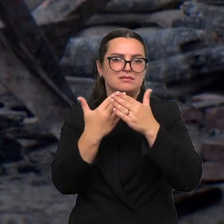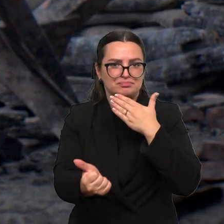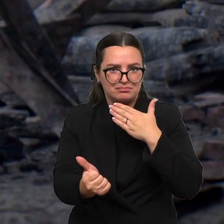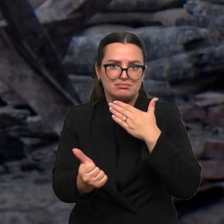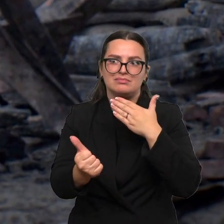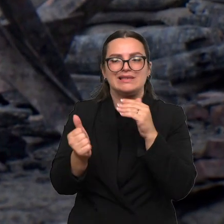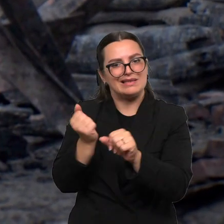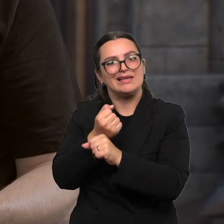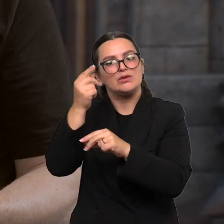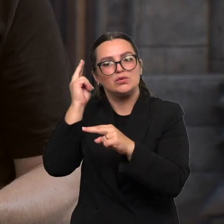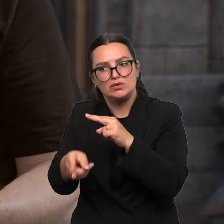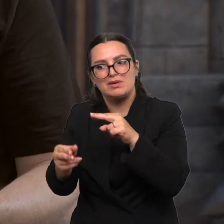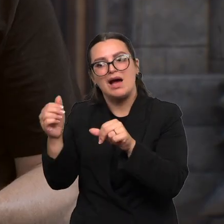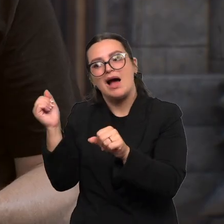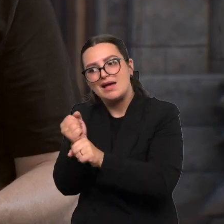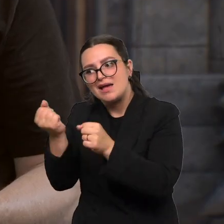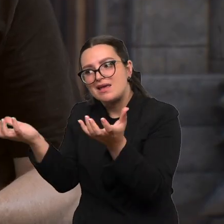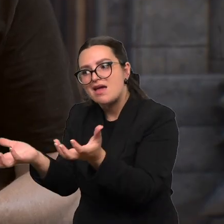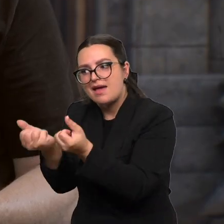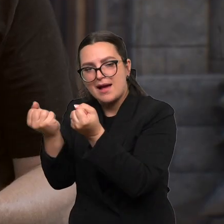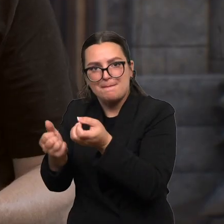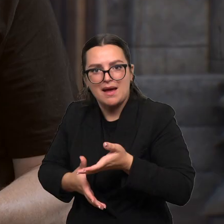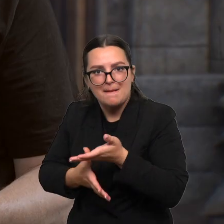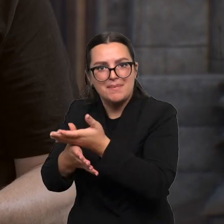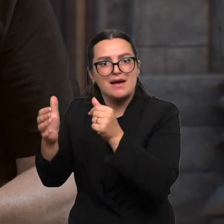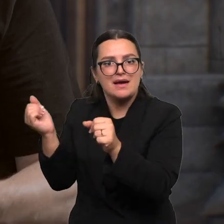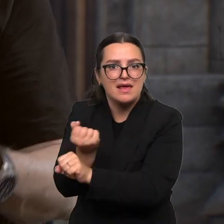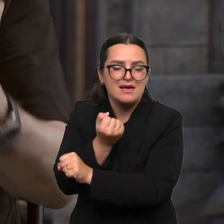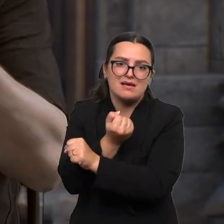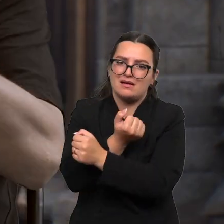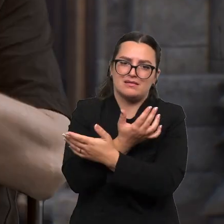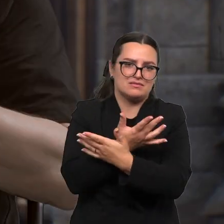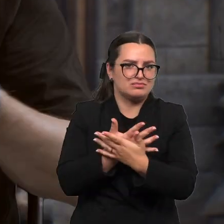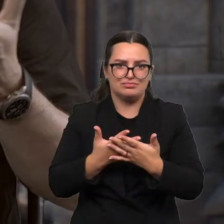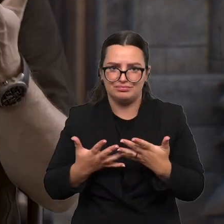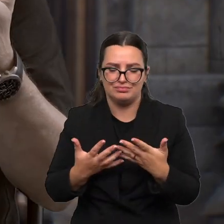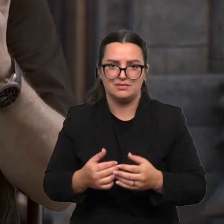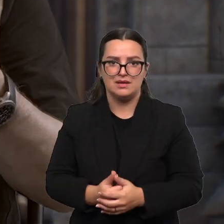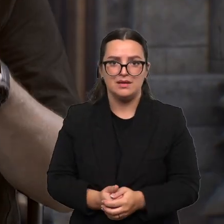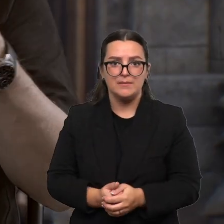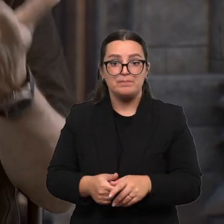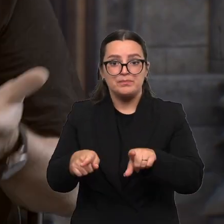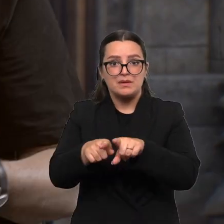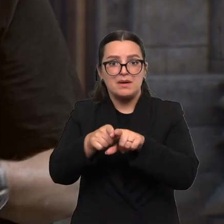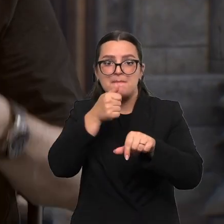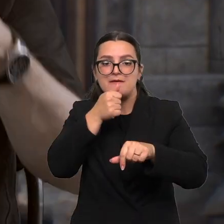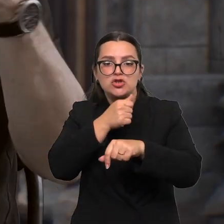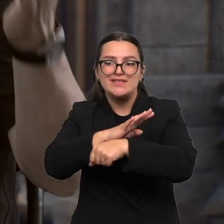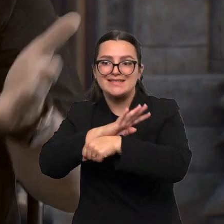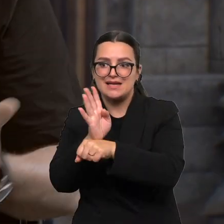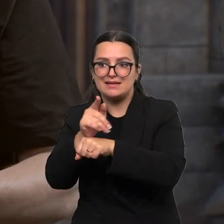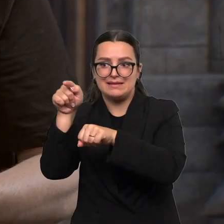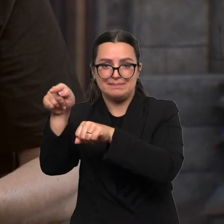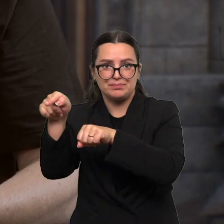tiksliau, tokį banką, ar tas bankas galbūt priklauso kažkokiai didesniai grupiai, tarkim,